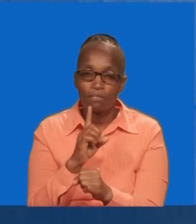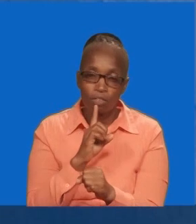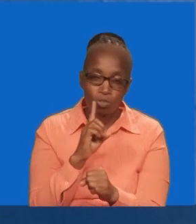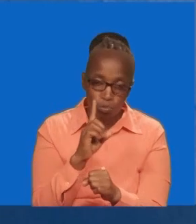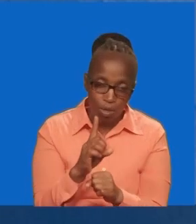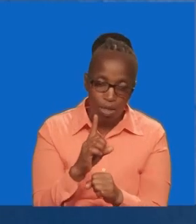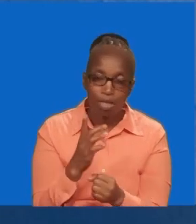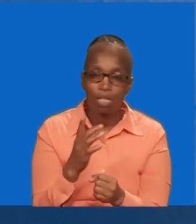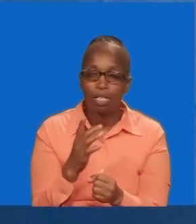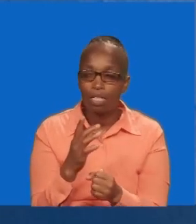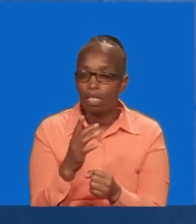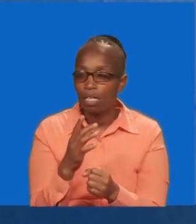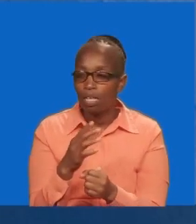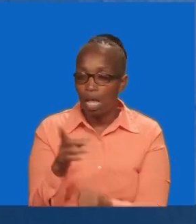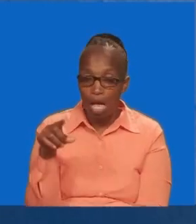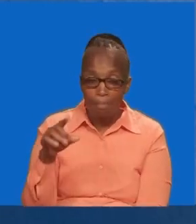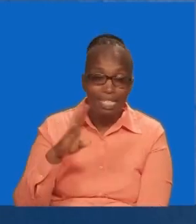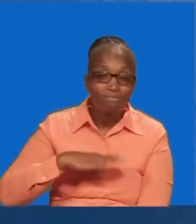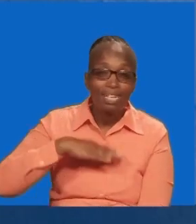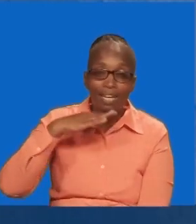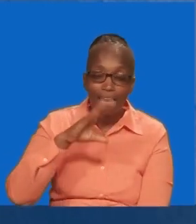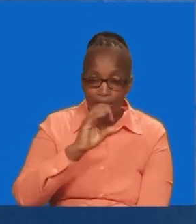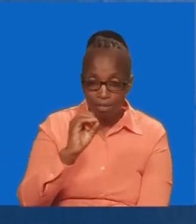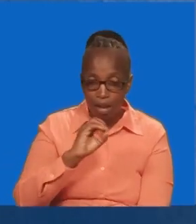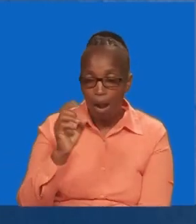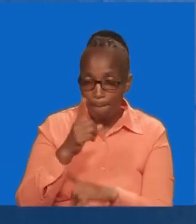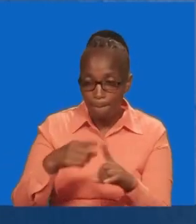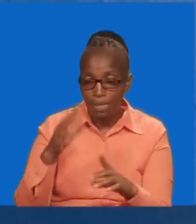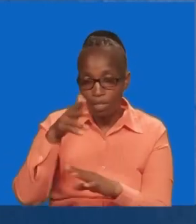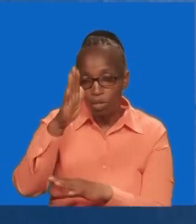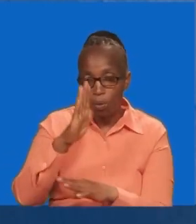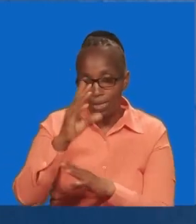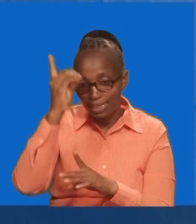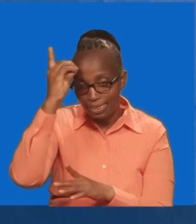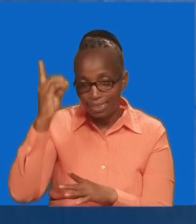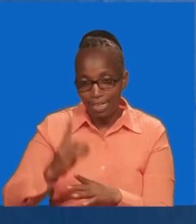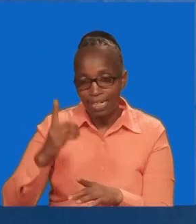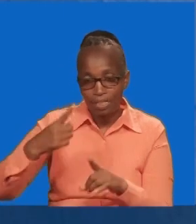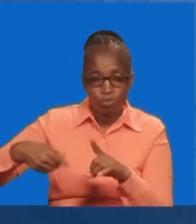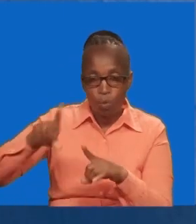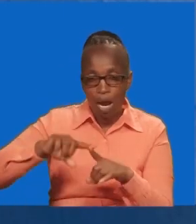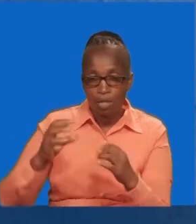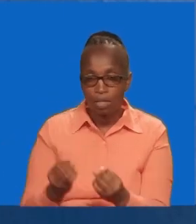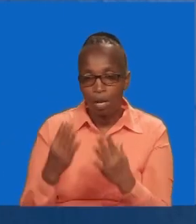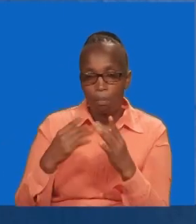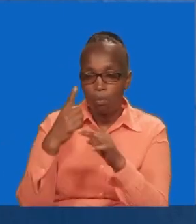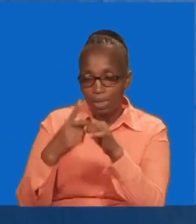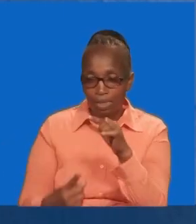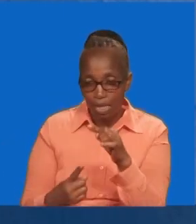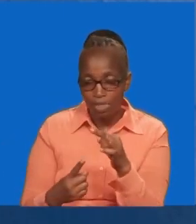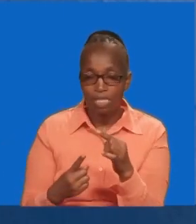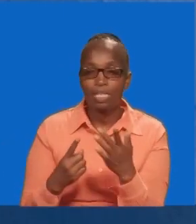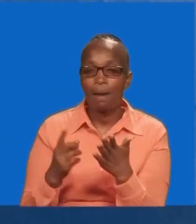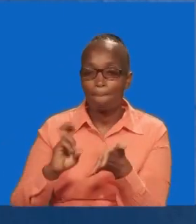Na hakika badala ya kifo, Ezekia akaweza na kuongezewa miaka ya kuishi.